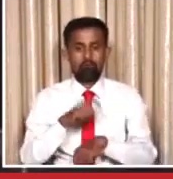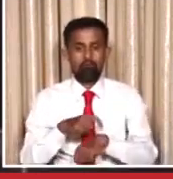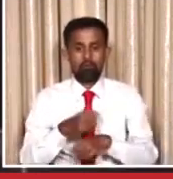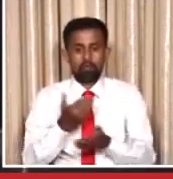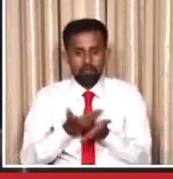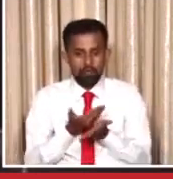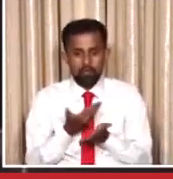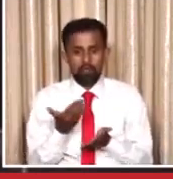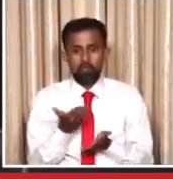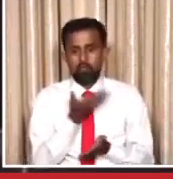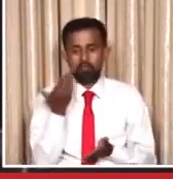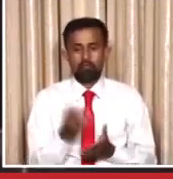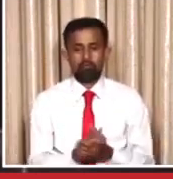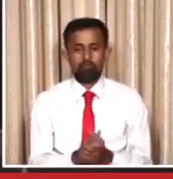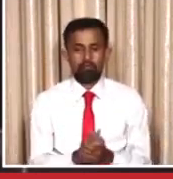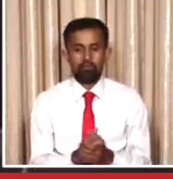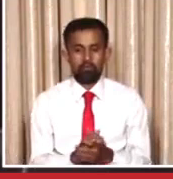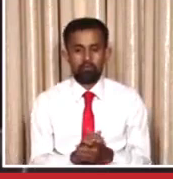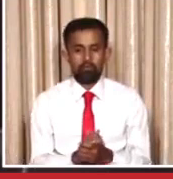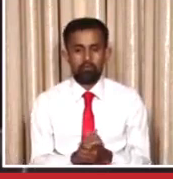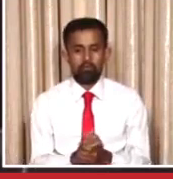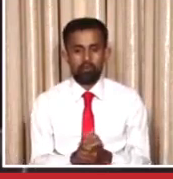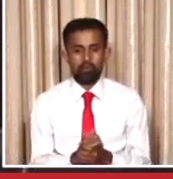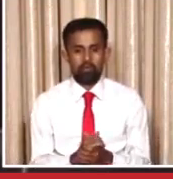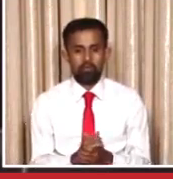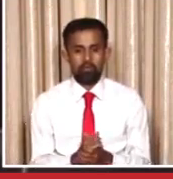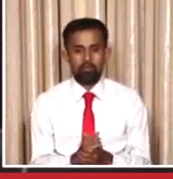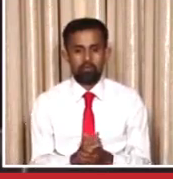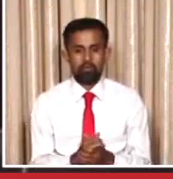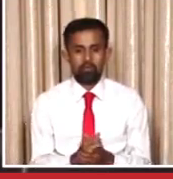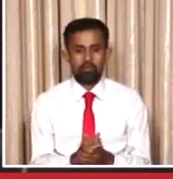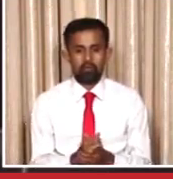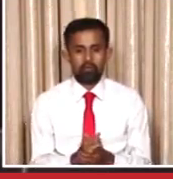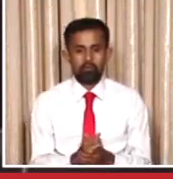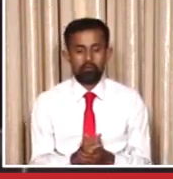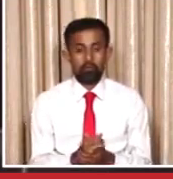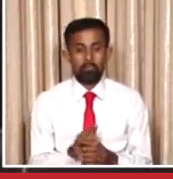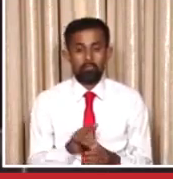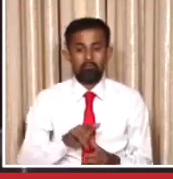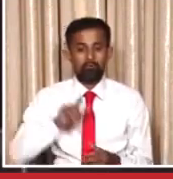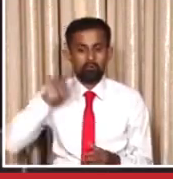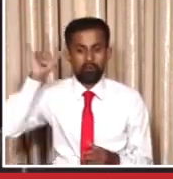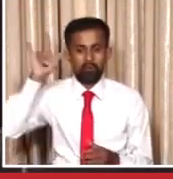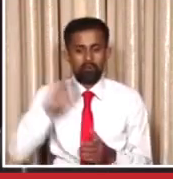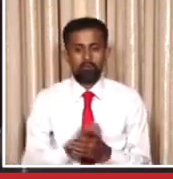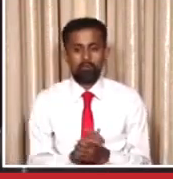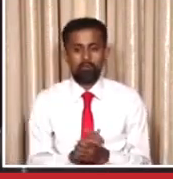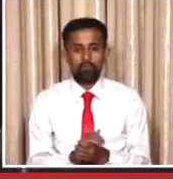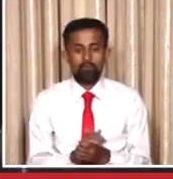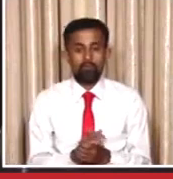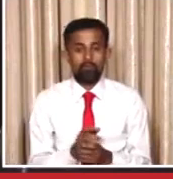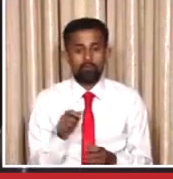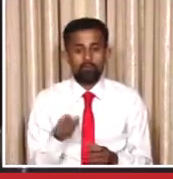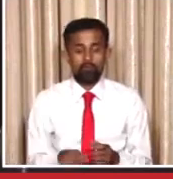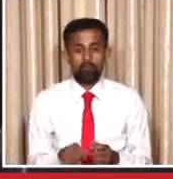இருக்கிறது. அதுபோல தான் இன்னும் ஒரு முக்கியமான ஒரு விஷயம், வெளிநாட்டிலே வாழுகின்ற இளைஞர்கள் குறிப்பாக ஒரு